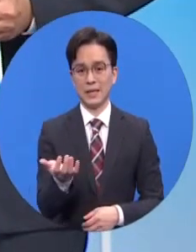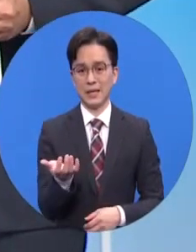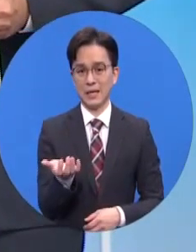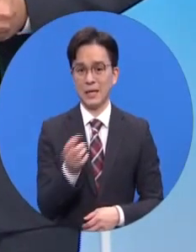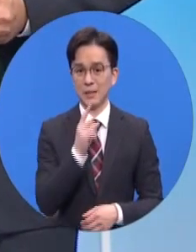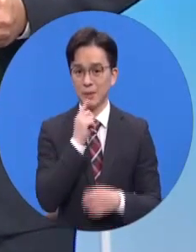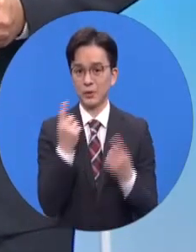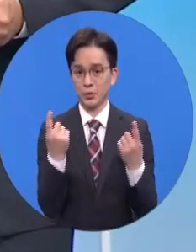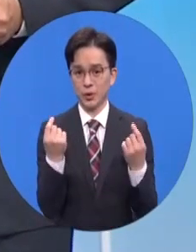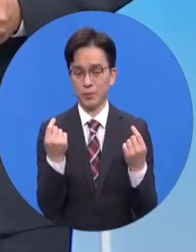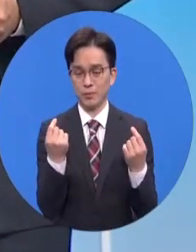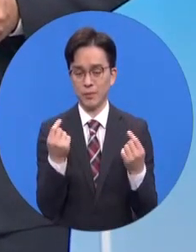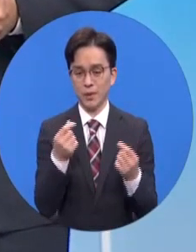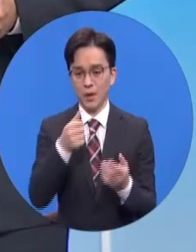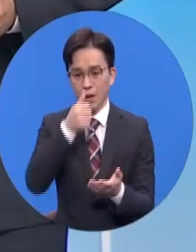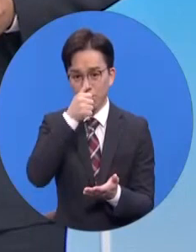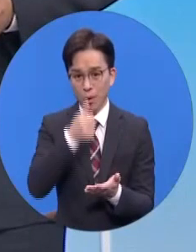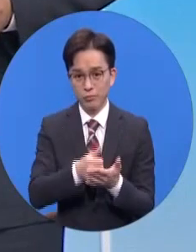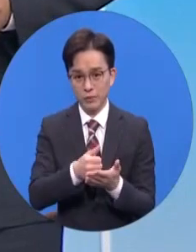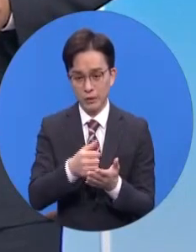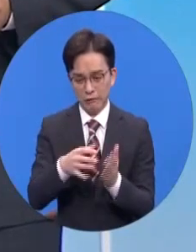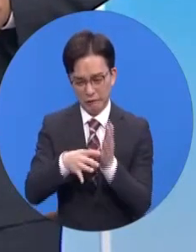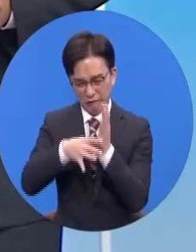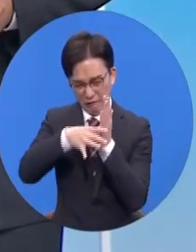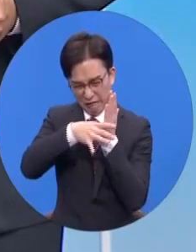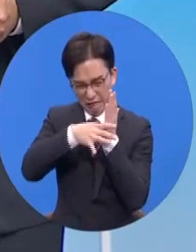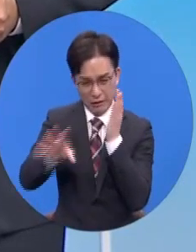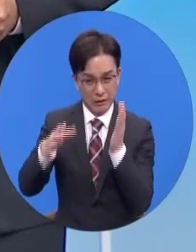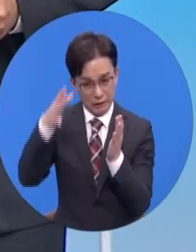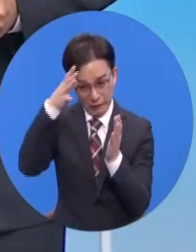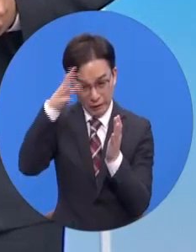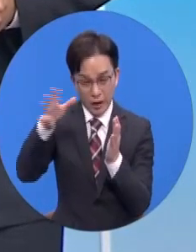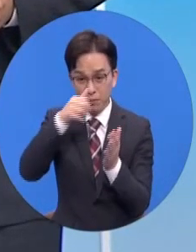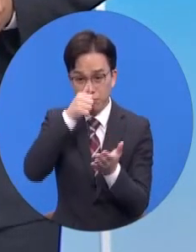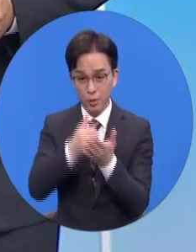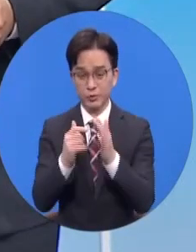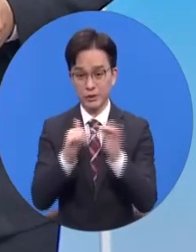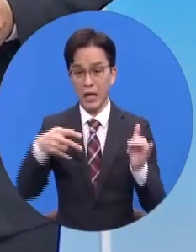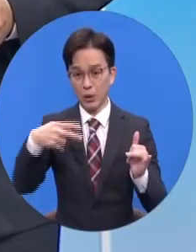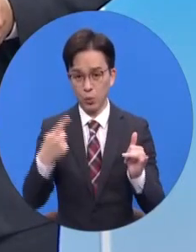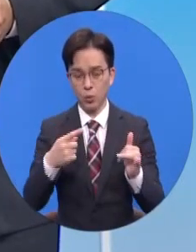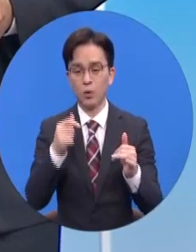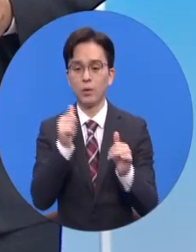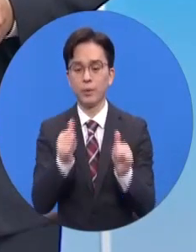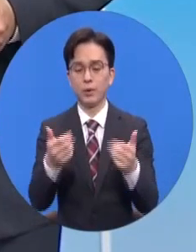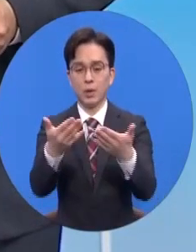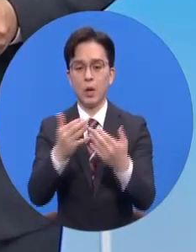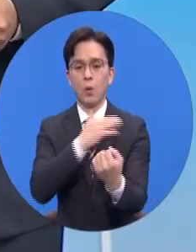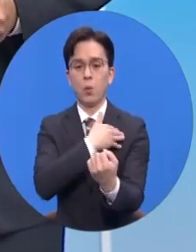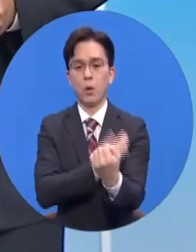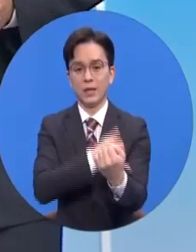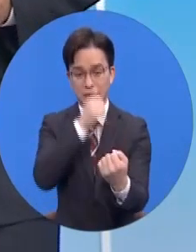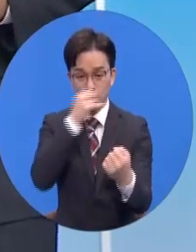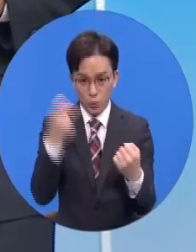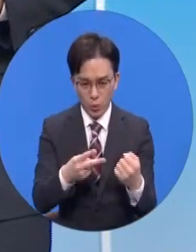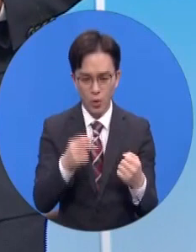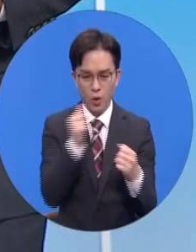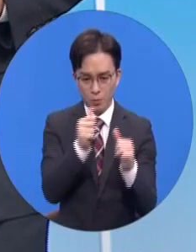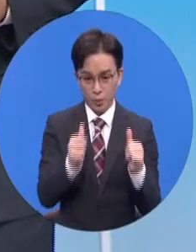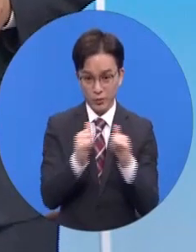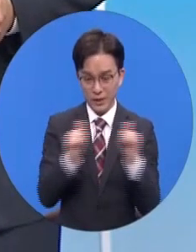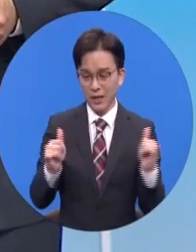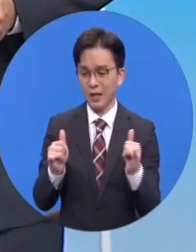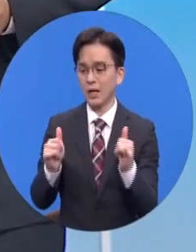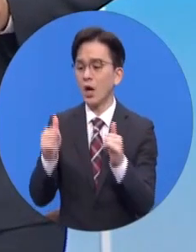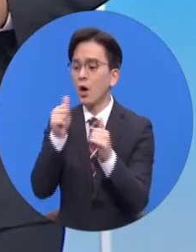것처럼 뇨 흉악범 이라고 해도 변호를 받는 것은 당연한 권리 이고 또 변호사로서의 기본 업무라는 2 둘의 목소리를